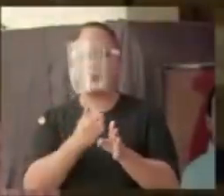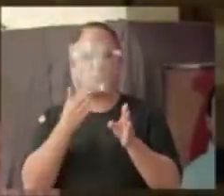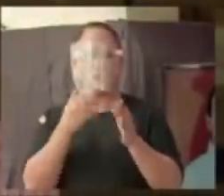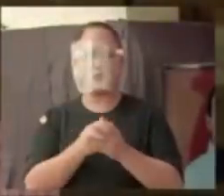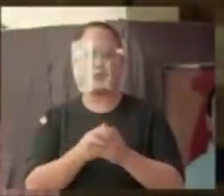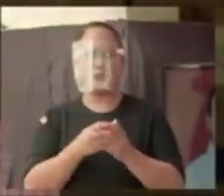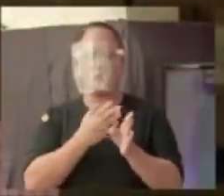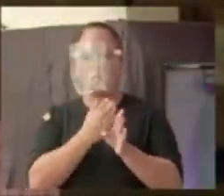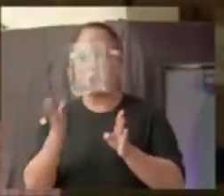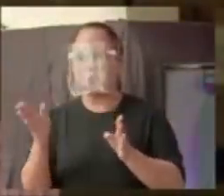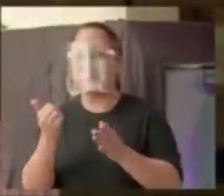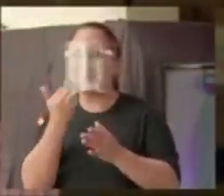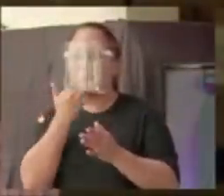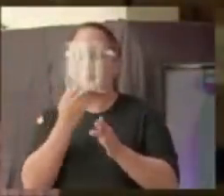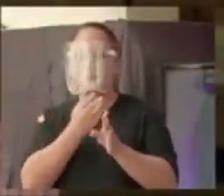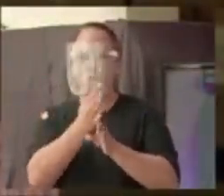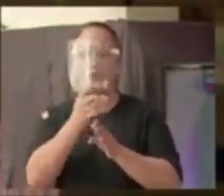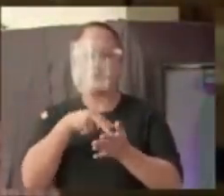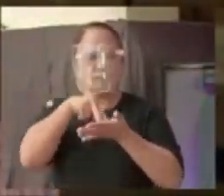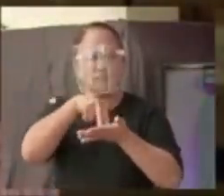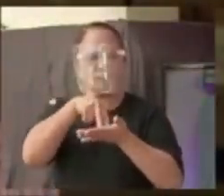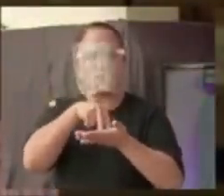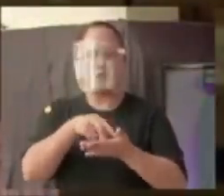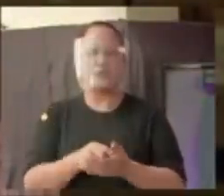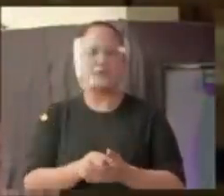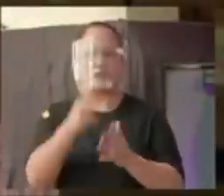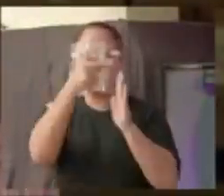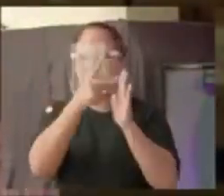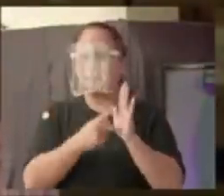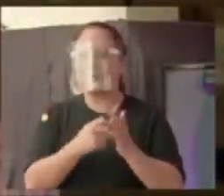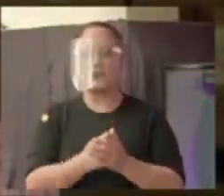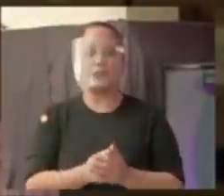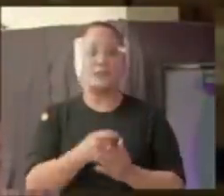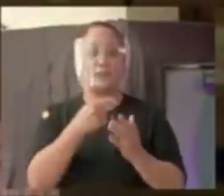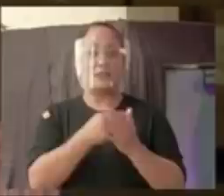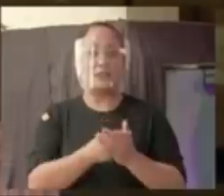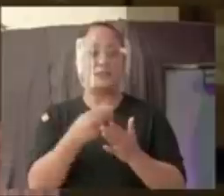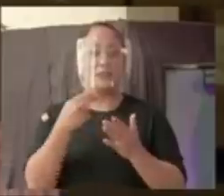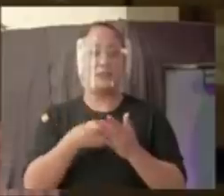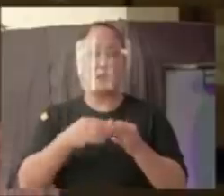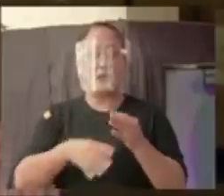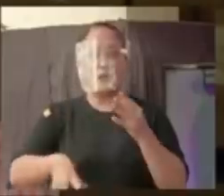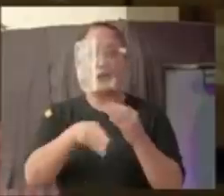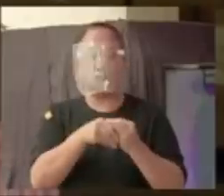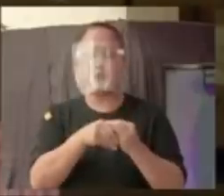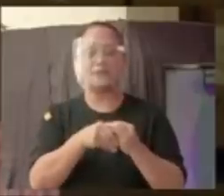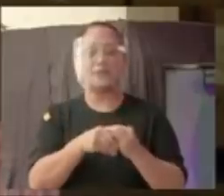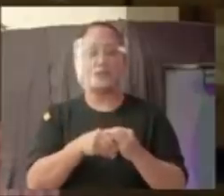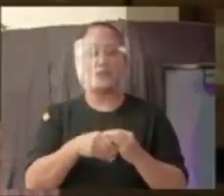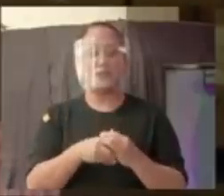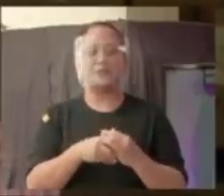never na lumihis sa tamang landas pagdating sa paninindigan. Dahil sa kanya, humaba ang maternity leave ng mga bagong